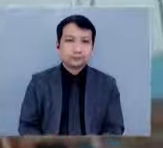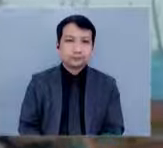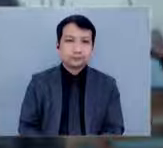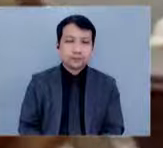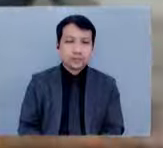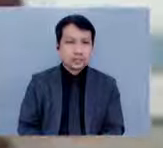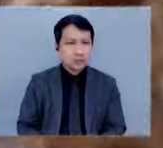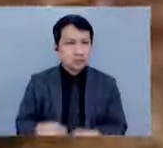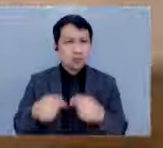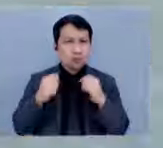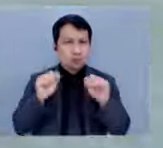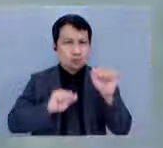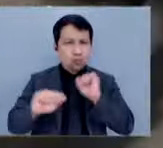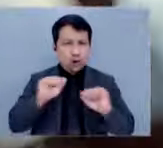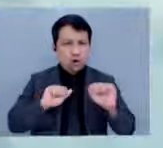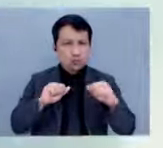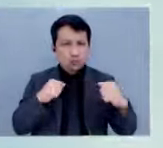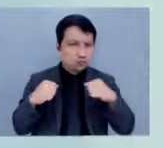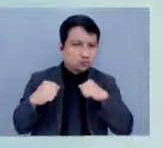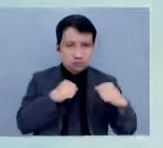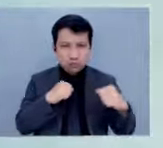Bakbakan kung bakbaka!